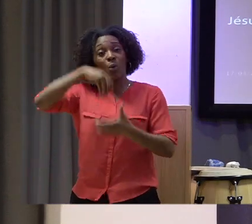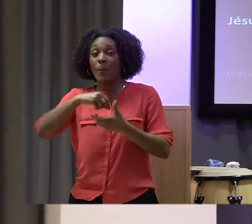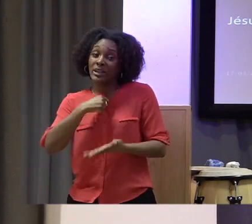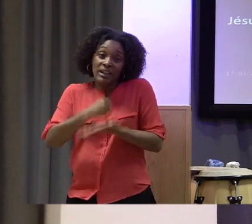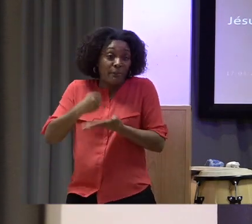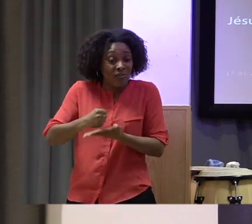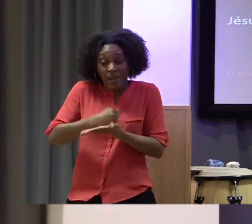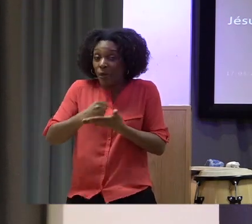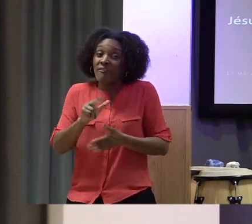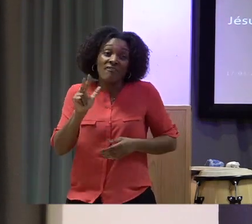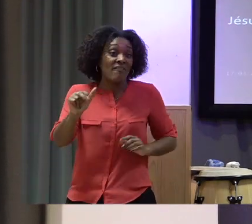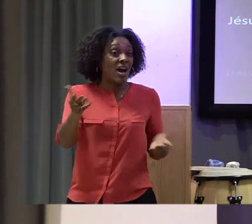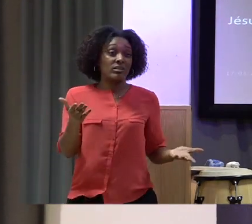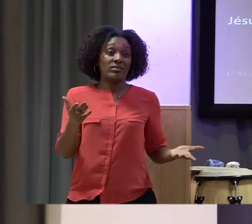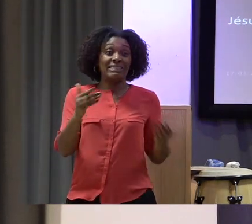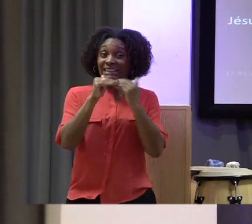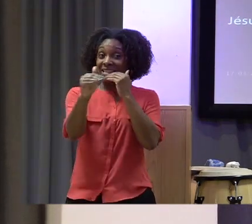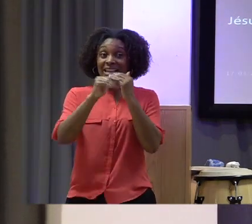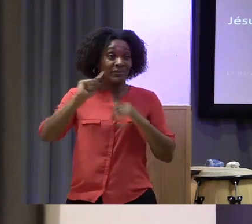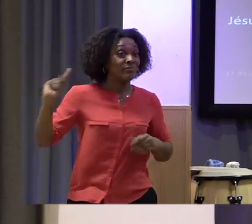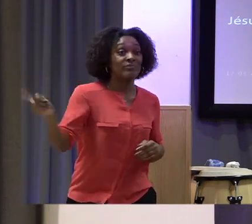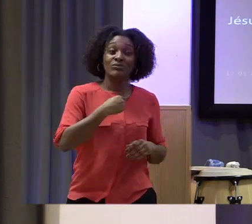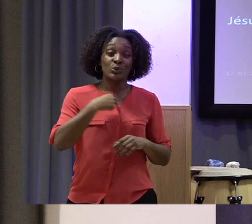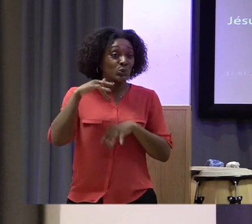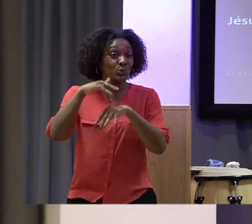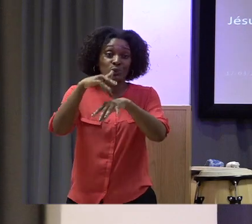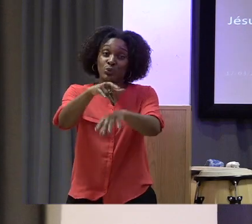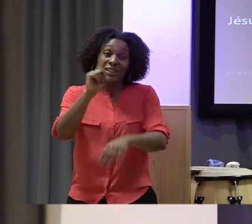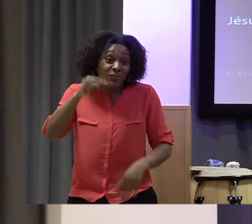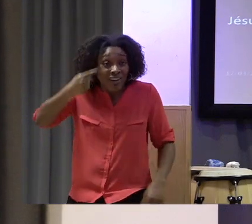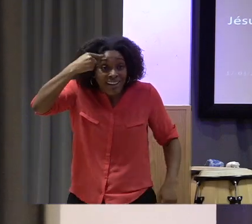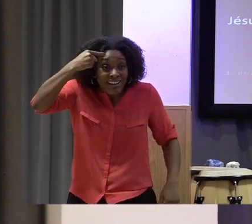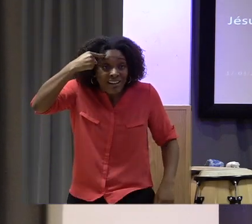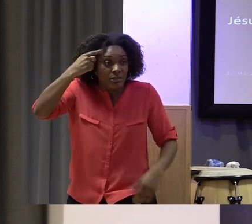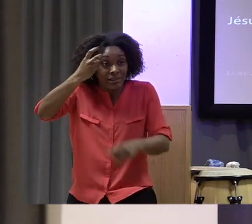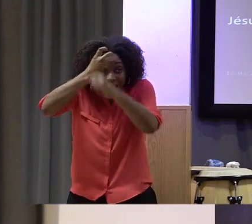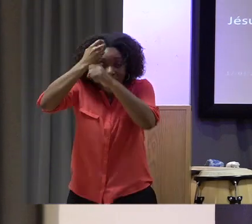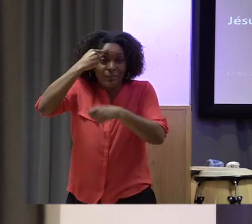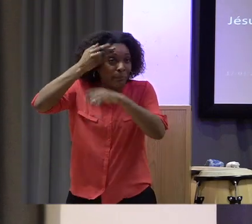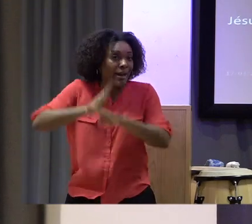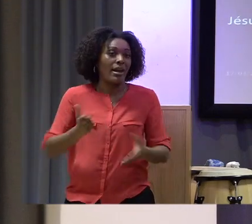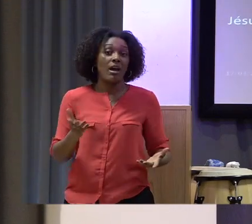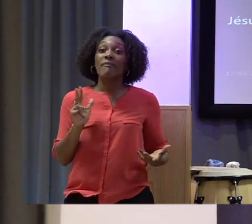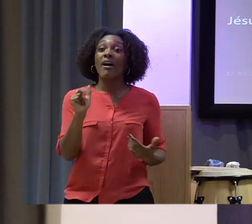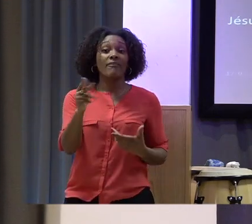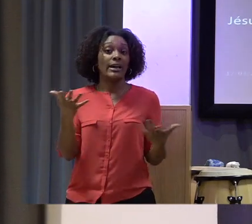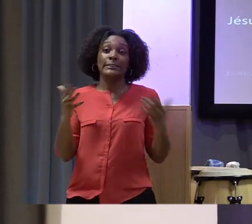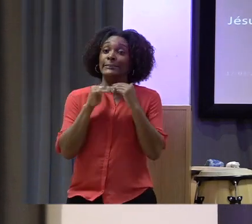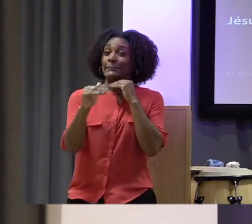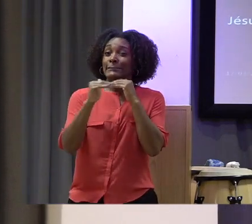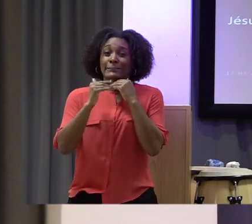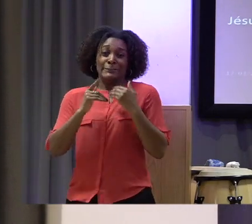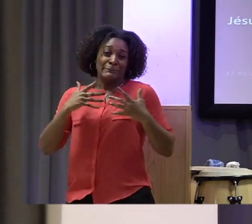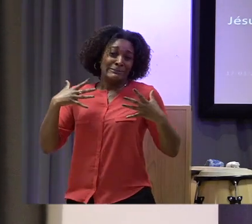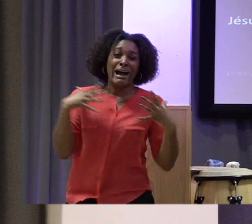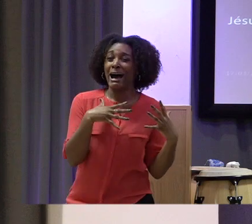où nous aurons à passer par le désert. Nous devons l'intégrer dans notre tête, nous devons le savoir. Il y aura un moment où nous devrons